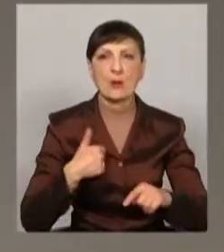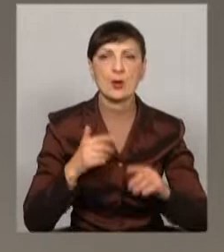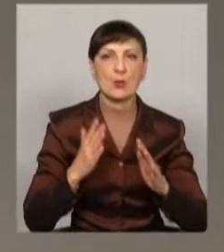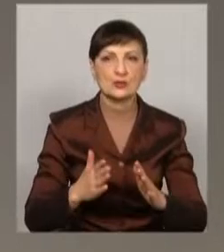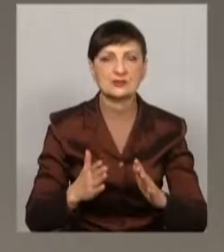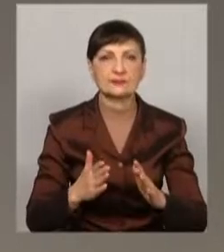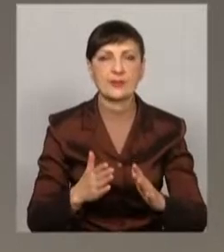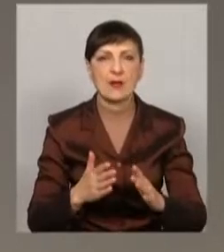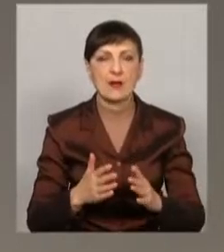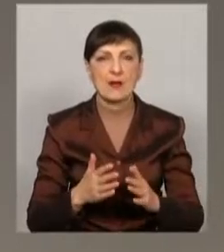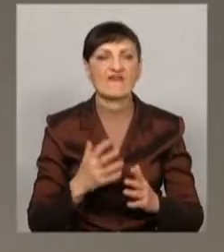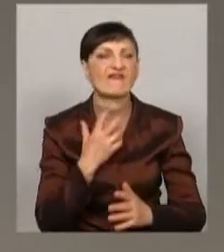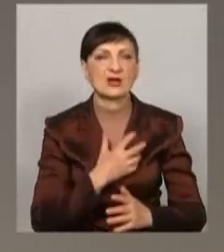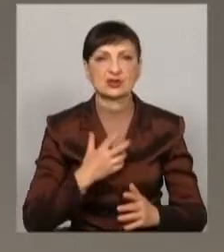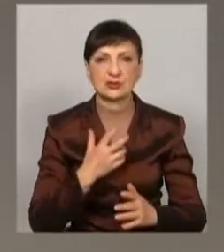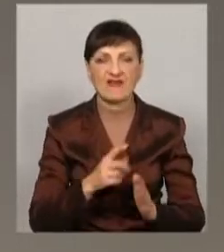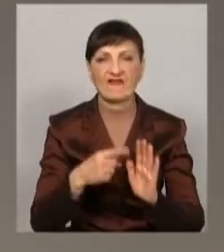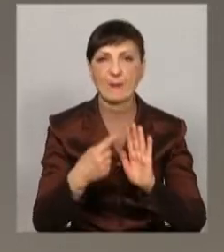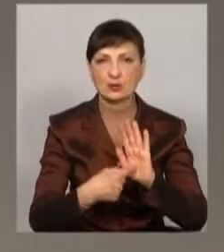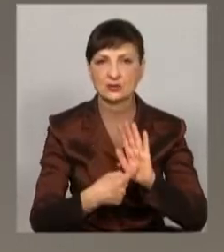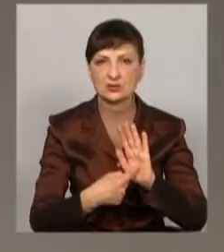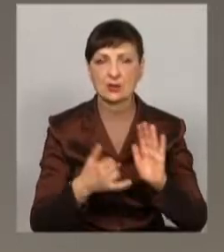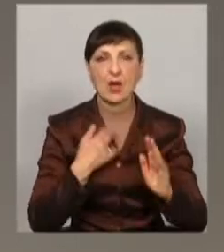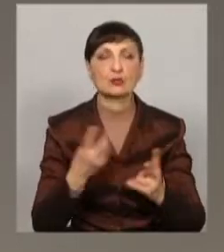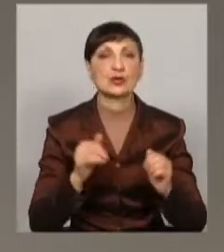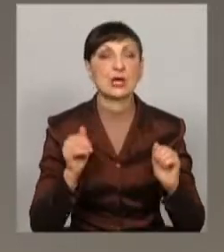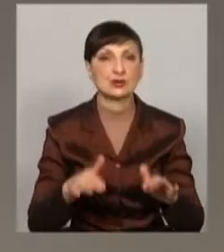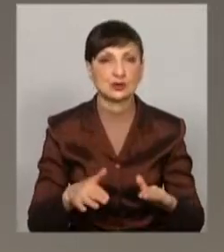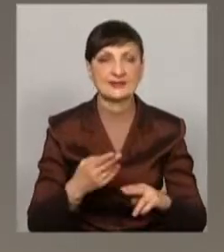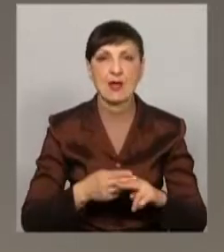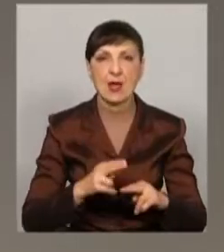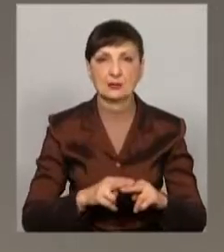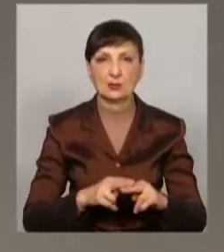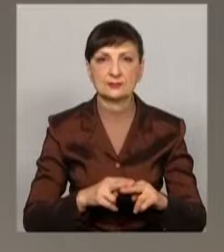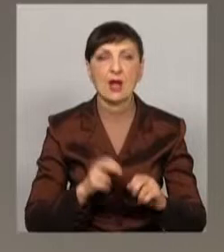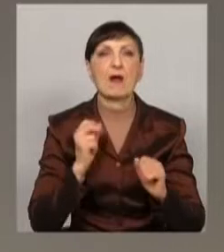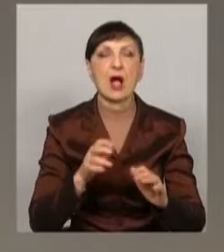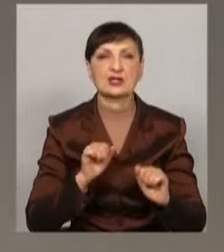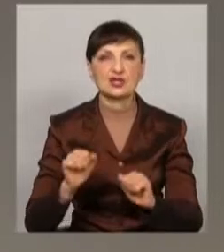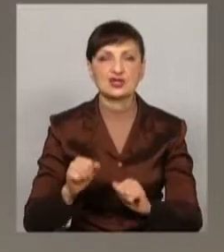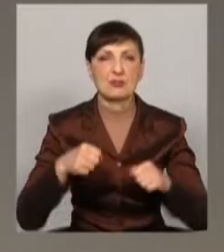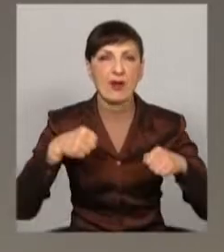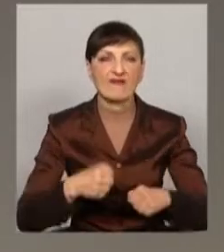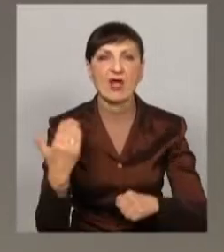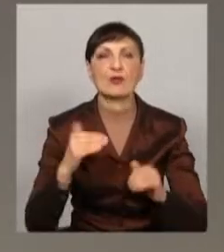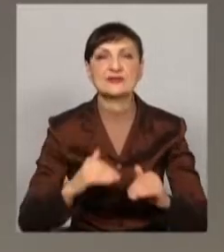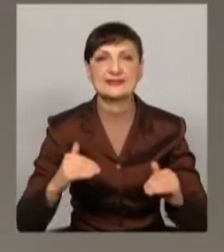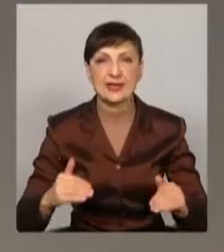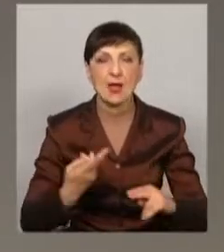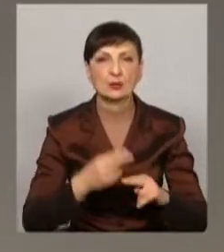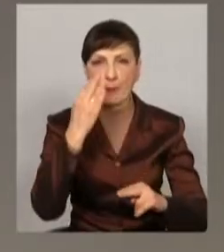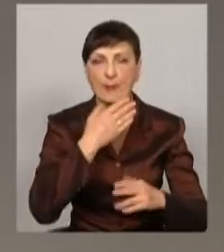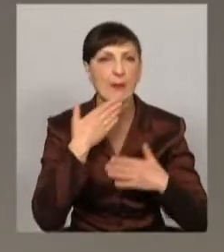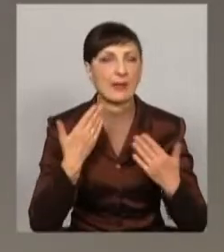перед очень важным вопросом, который нам нужно будет решить, это как защитить права детей, остались которые без